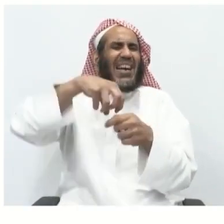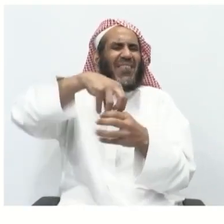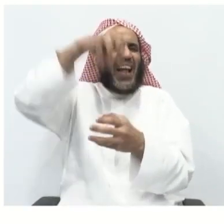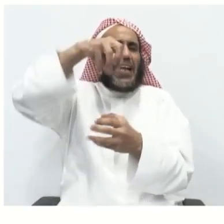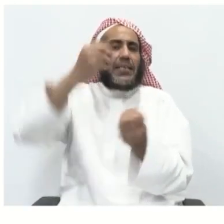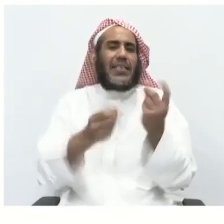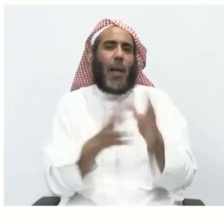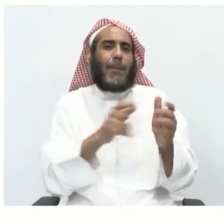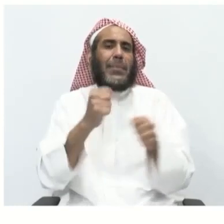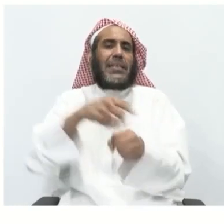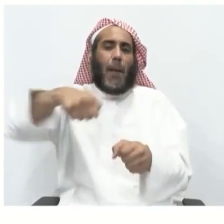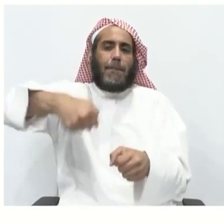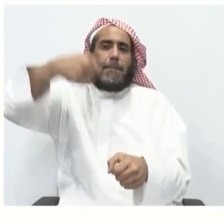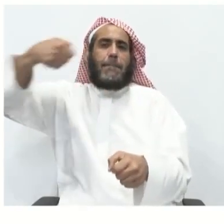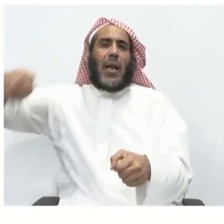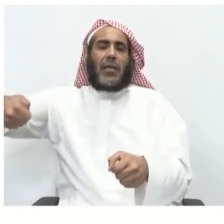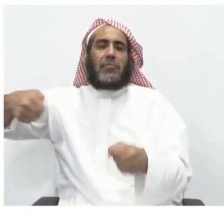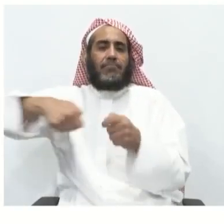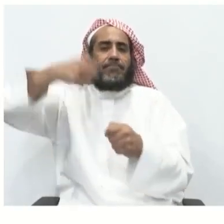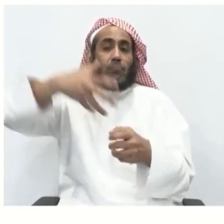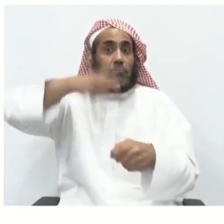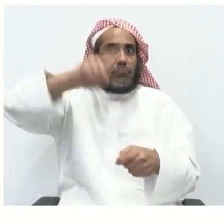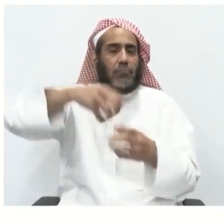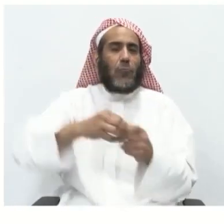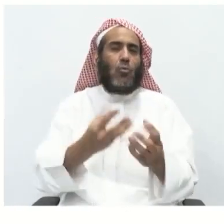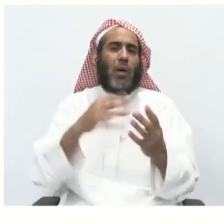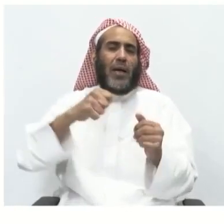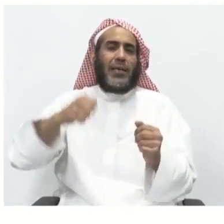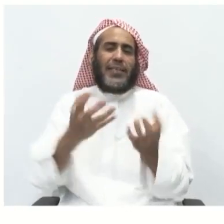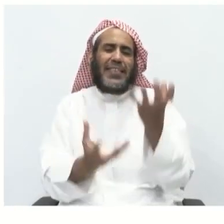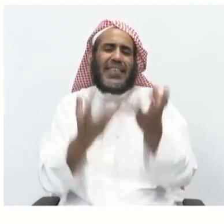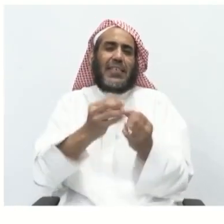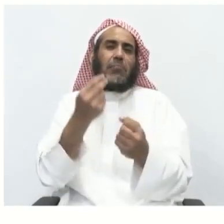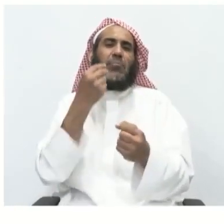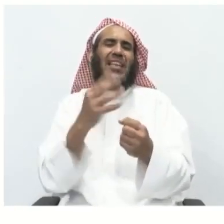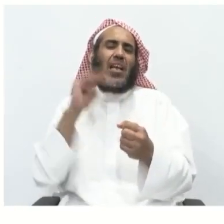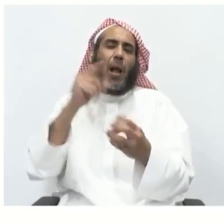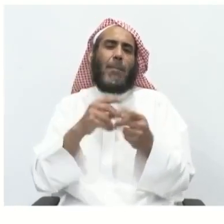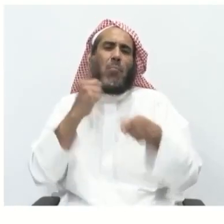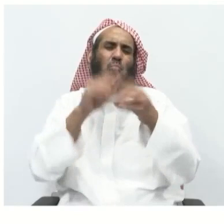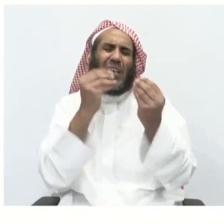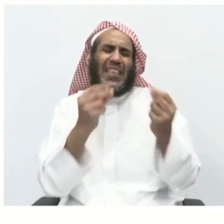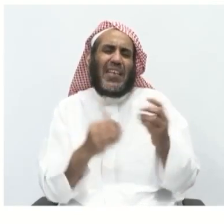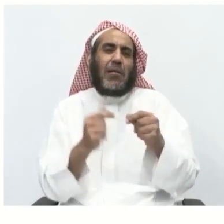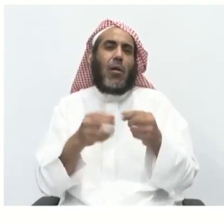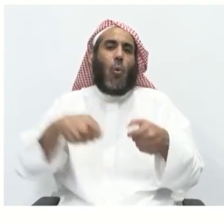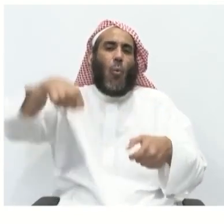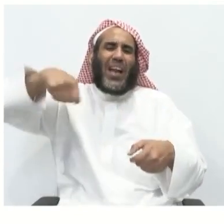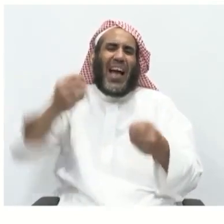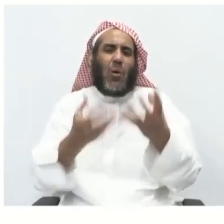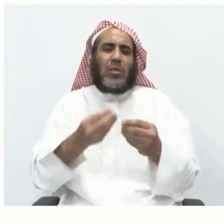السخان باستخدام الملقط ثم نزن اثنين غرام من براده الحديد باستخدام ورق الوزن